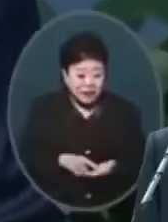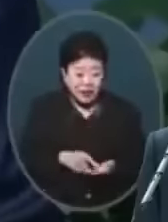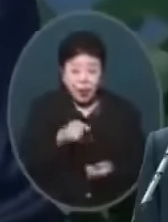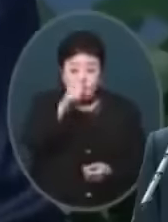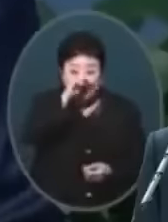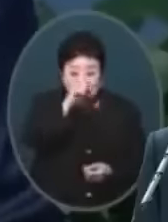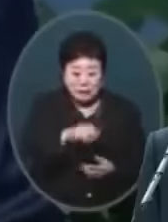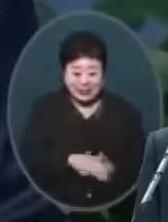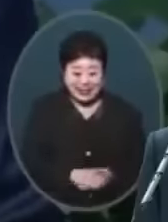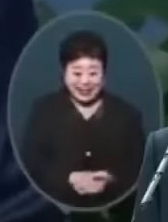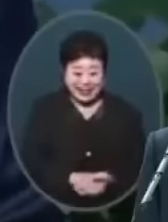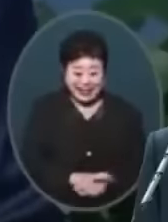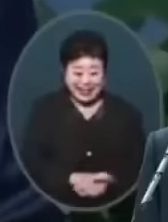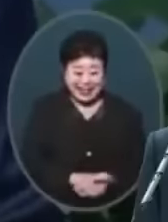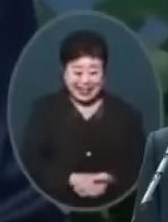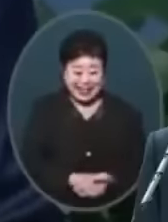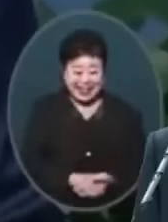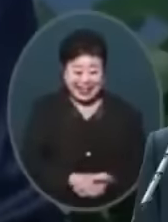좋은 것입니다.